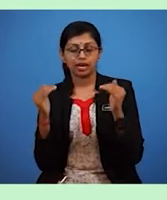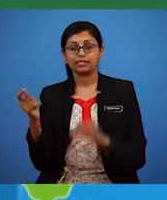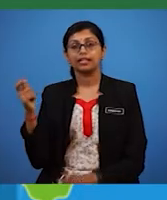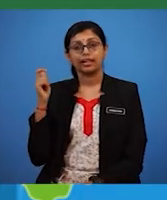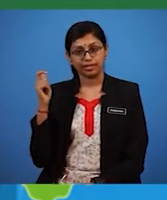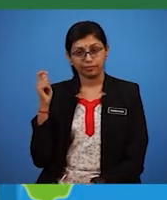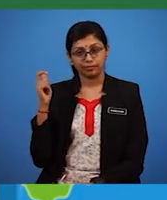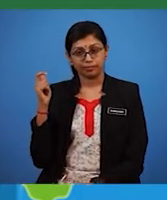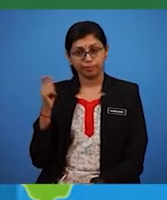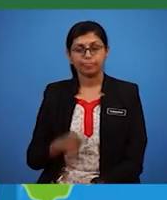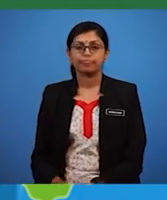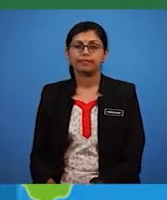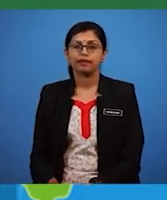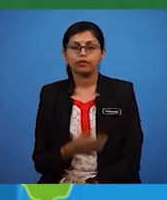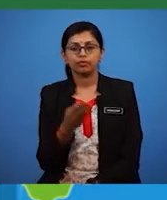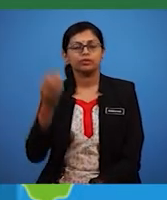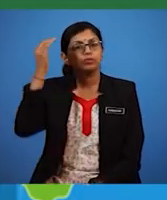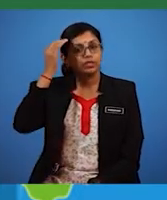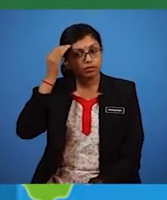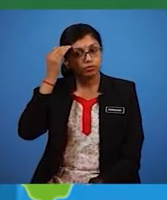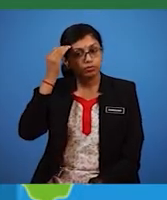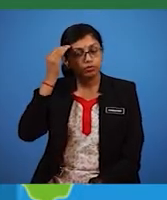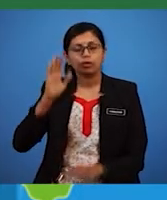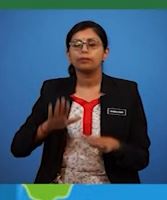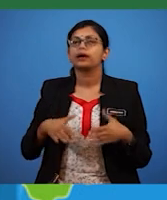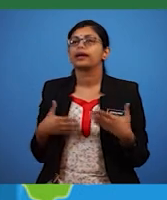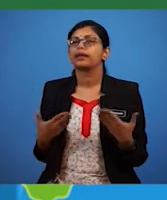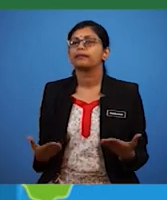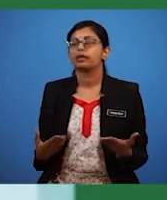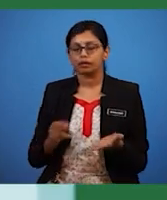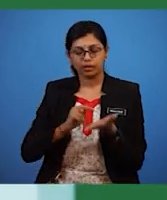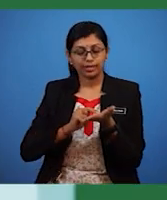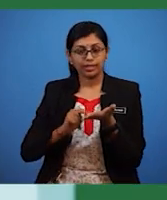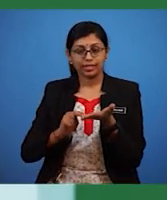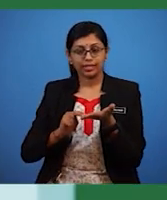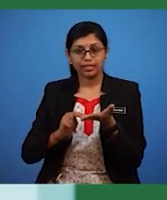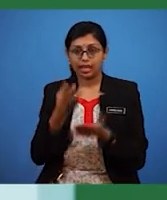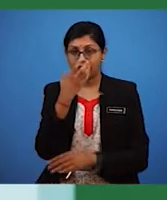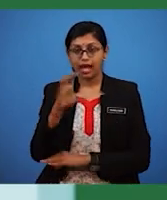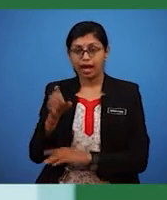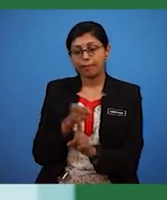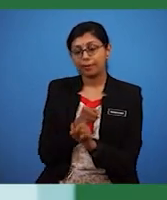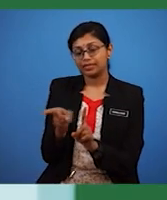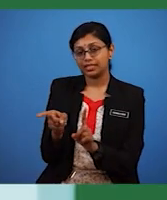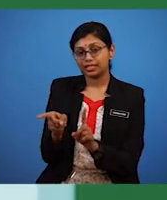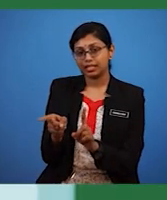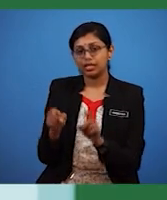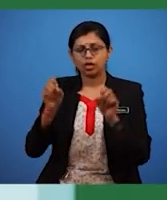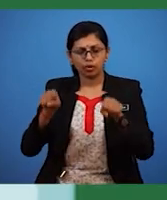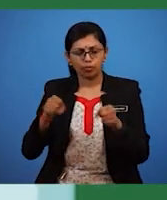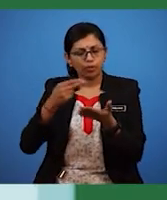Tahukah murid-murid bagaimana nilai maskapa penyesaran